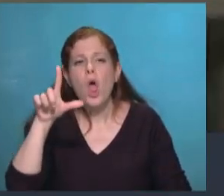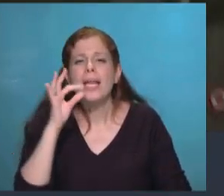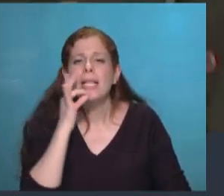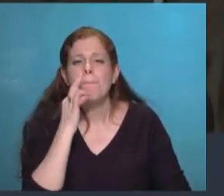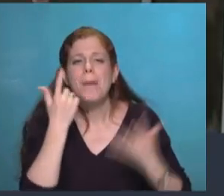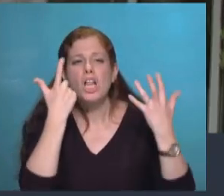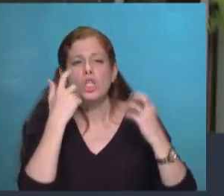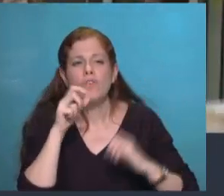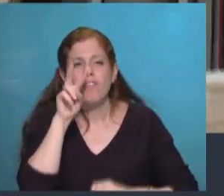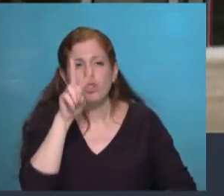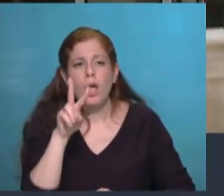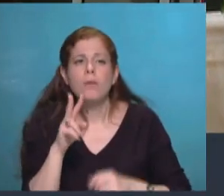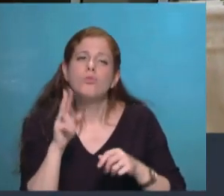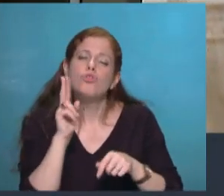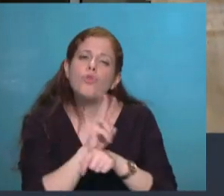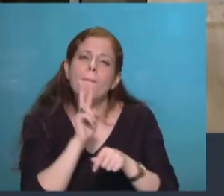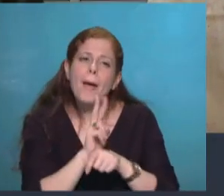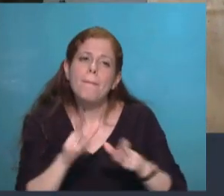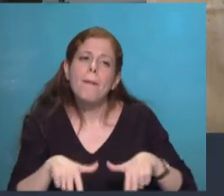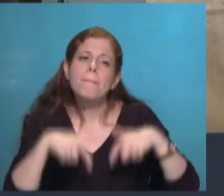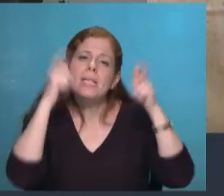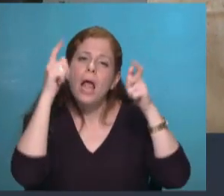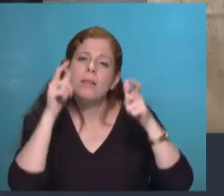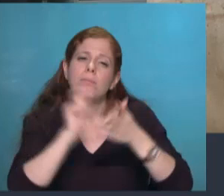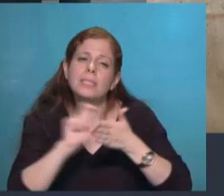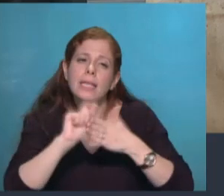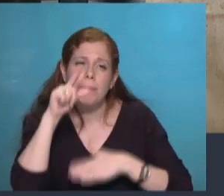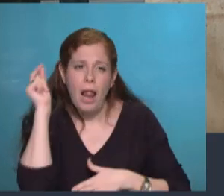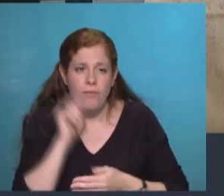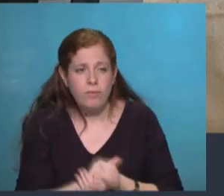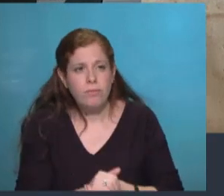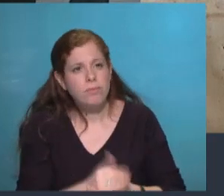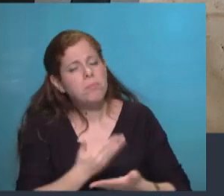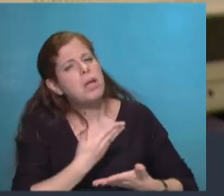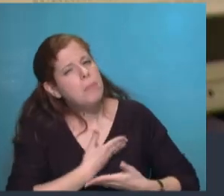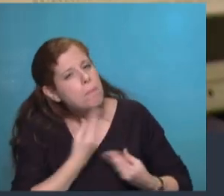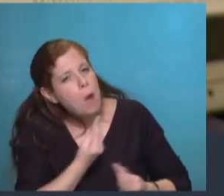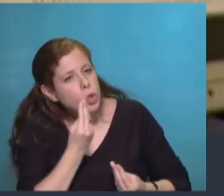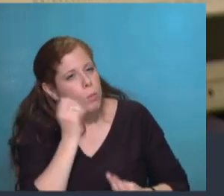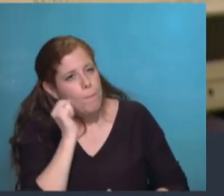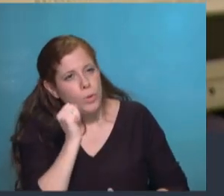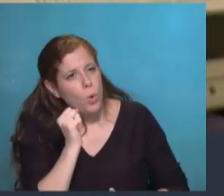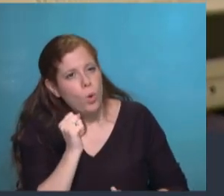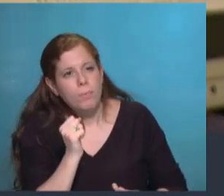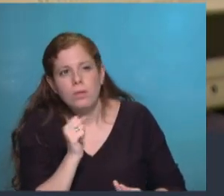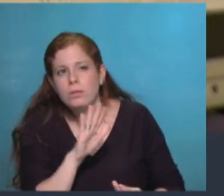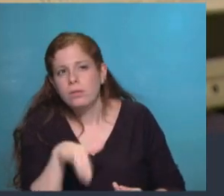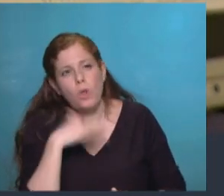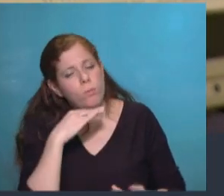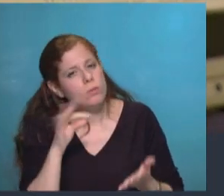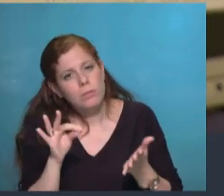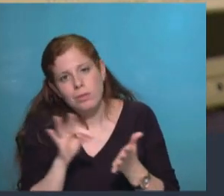72, שומר בבניין משרדים בתל אביב. אני מקבל משהו מביטוח לאומי, וזה לא